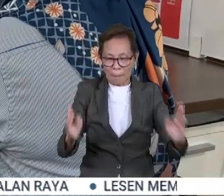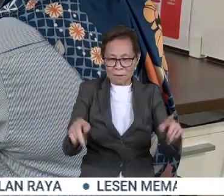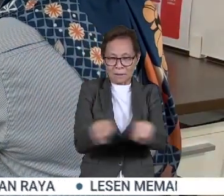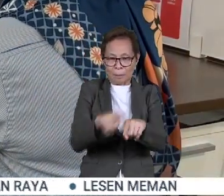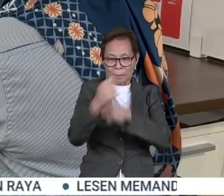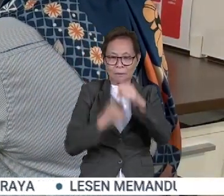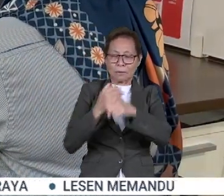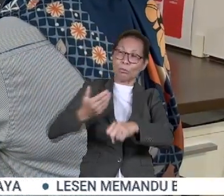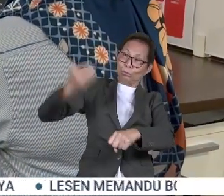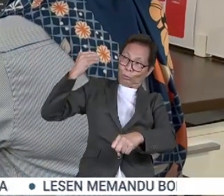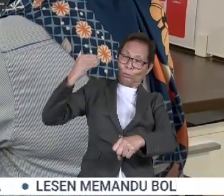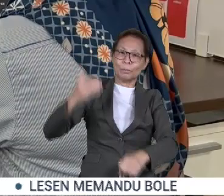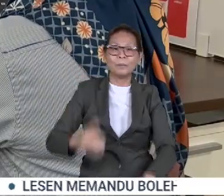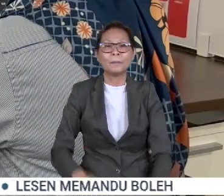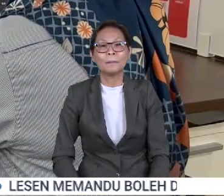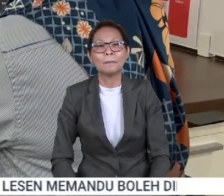sebelumnya